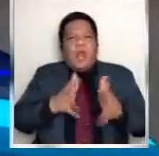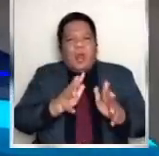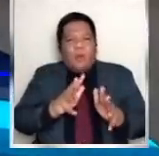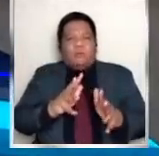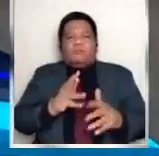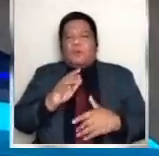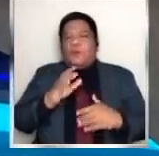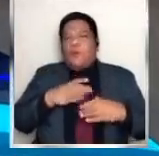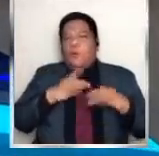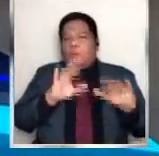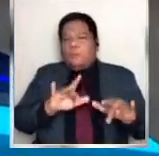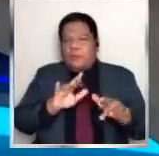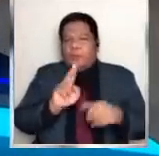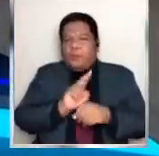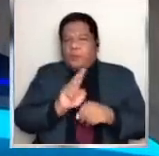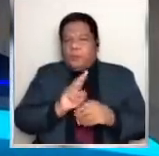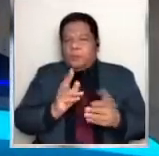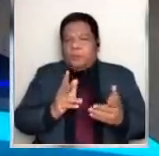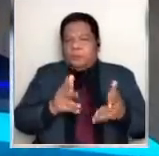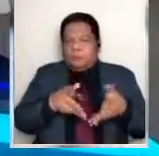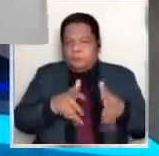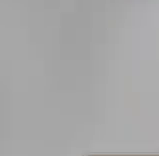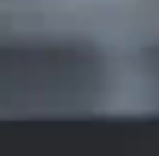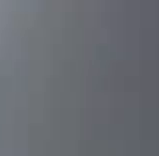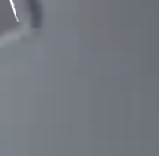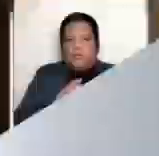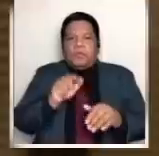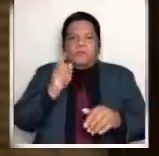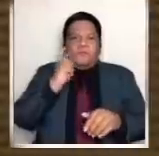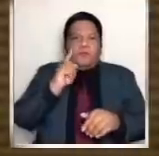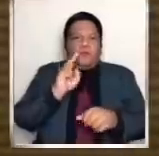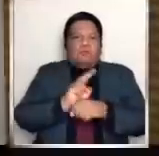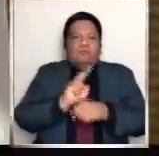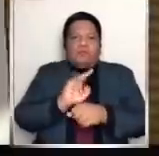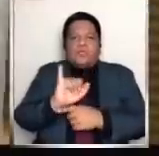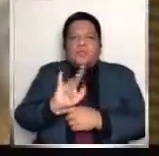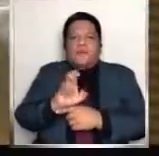ito sapat. Nakatutok si Oscar Oida.